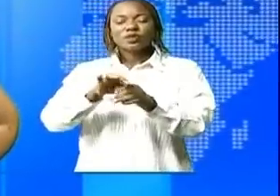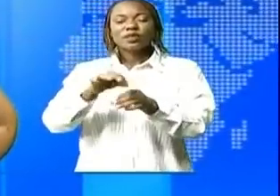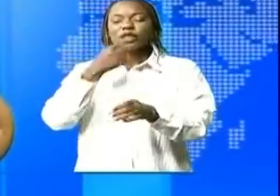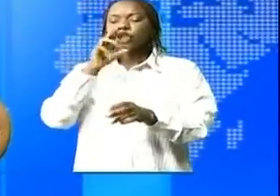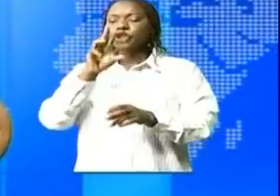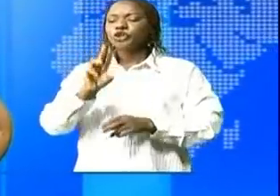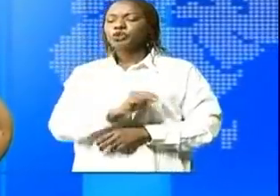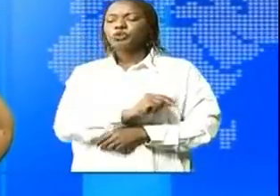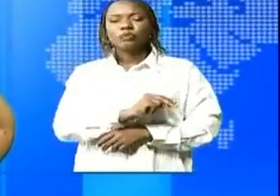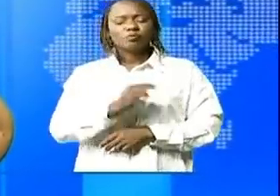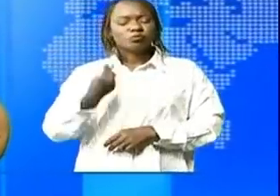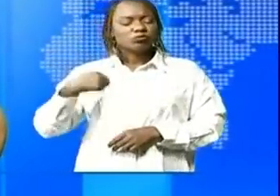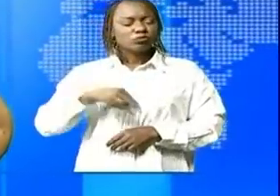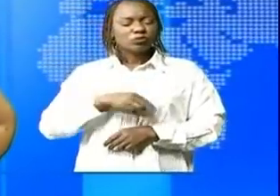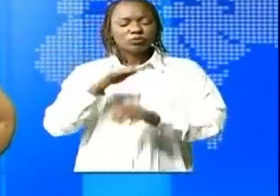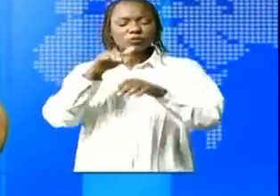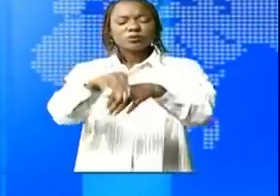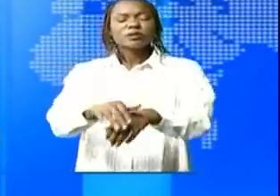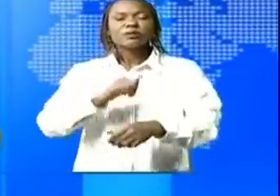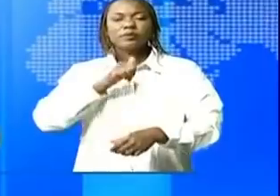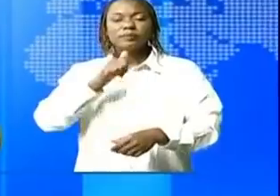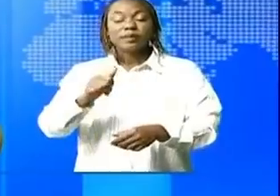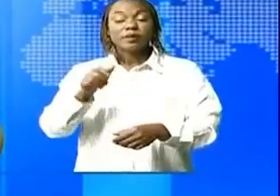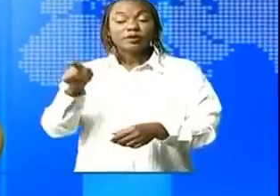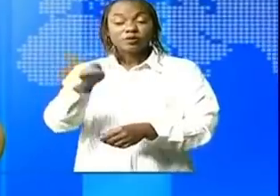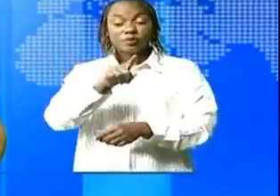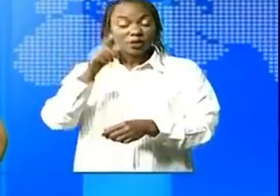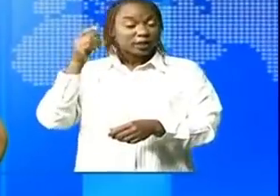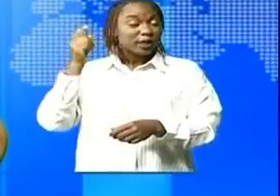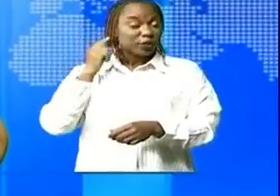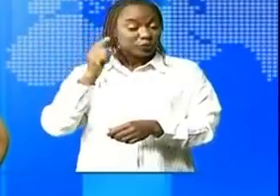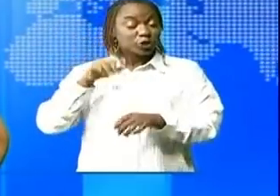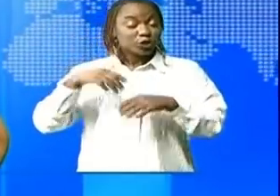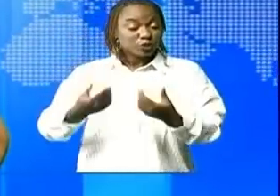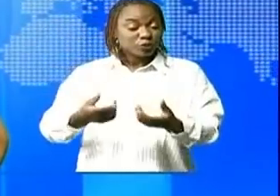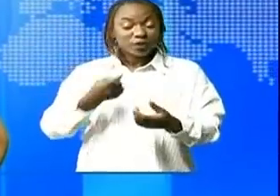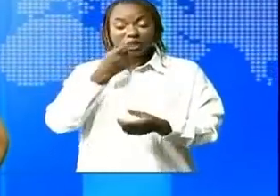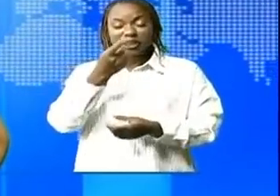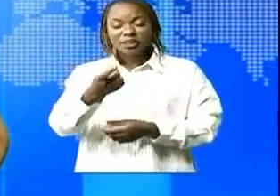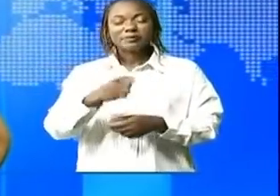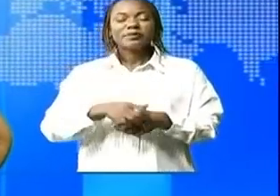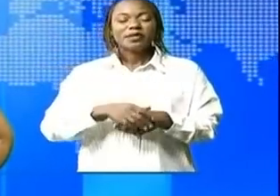non partante. Écoutons l'honorable Ndikou Yéfrançois, député national du FCC.